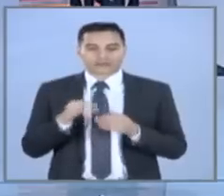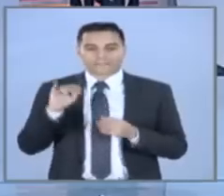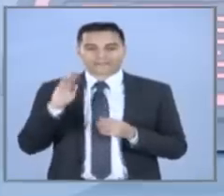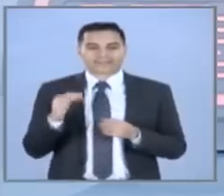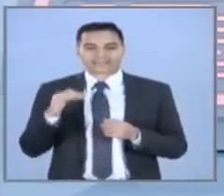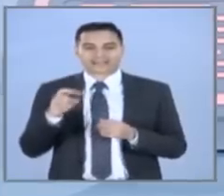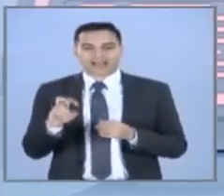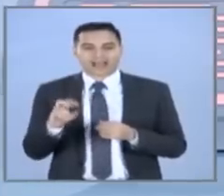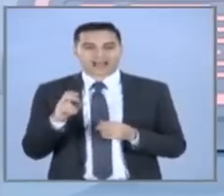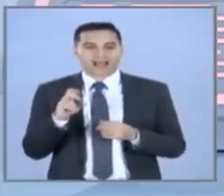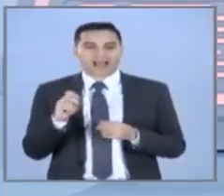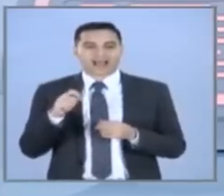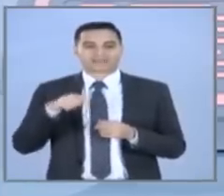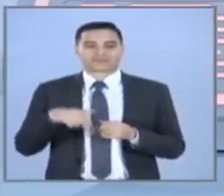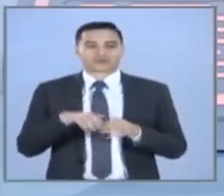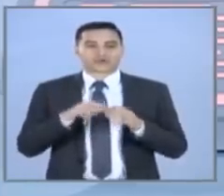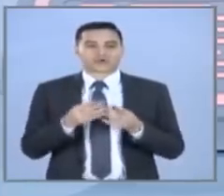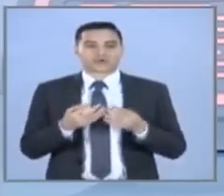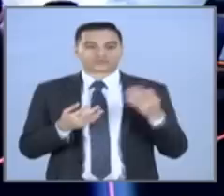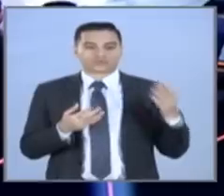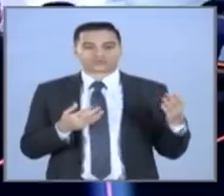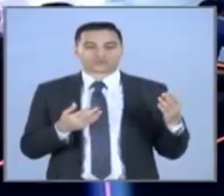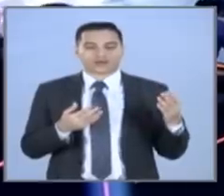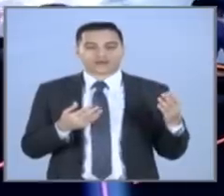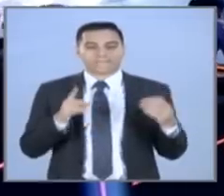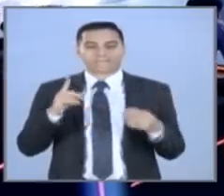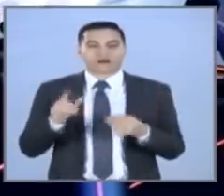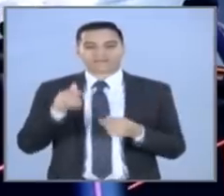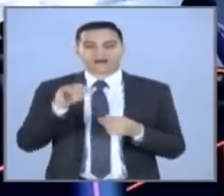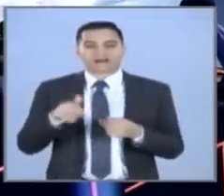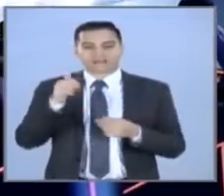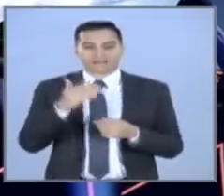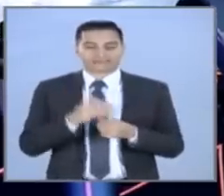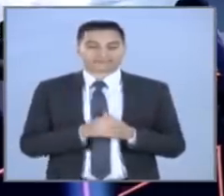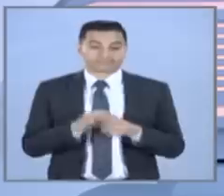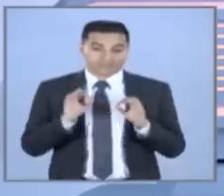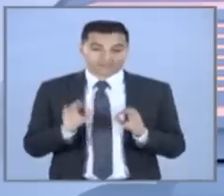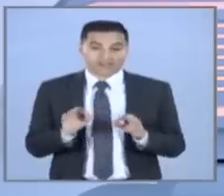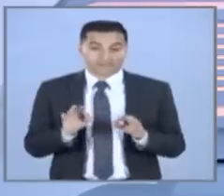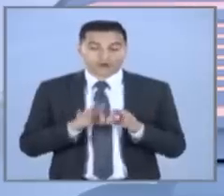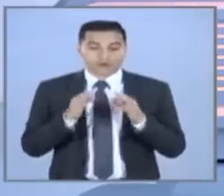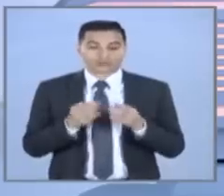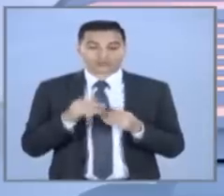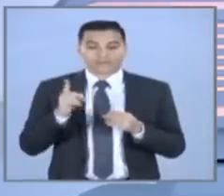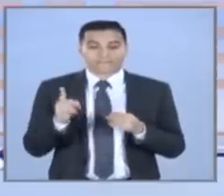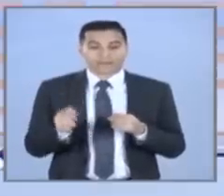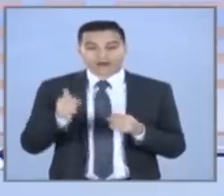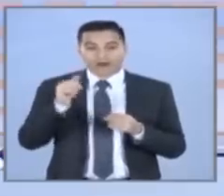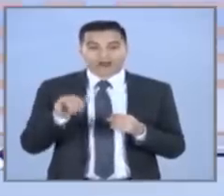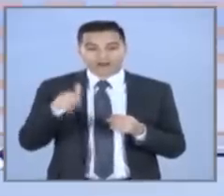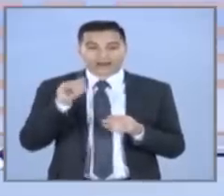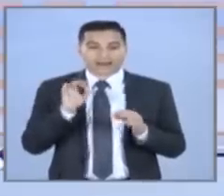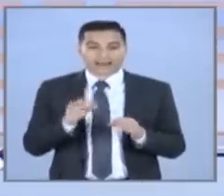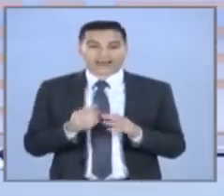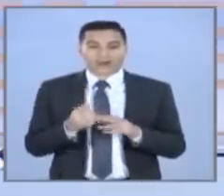مسيحة، 65 عائلة برايا. طبعا عائلة برايا ما عندكوش